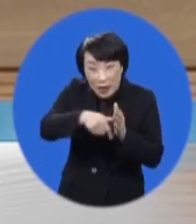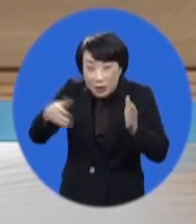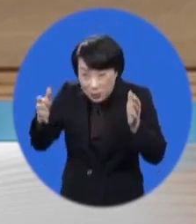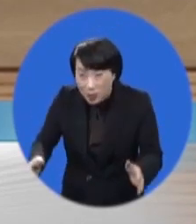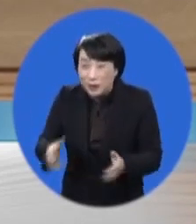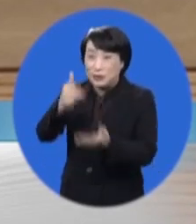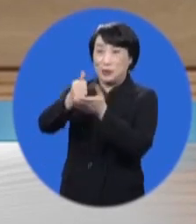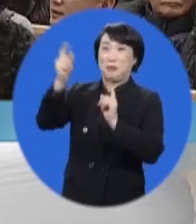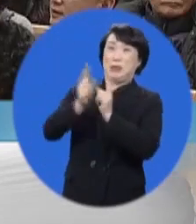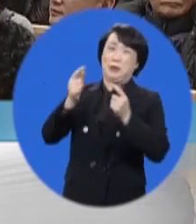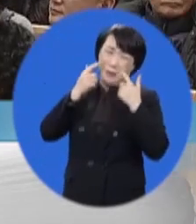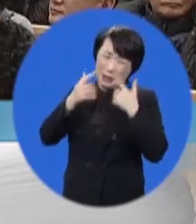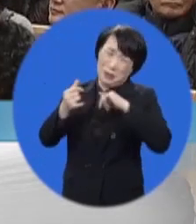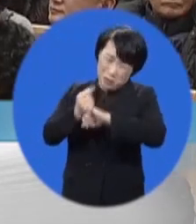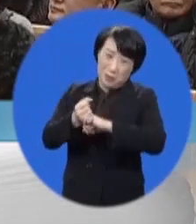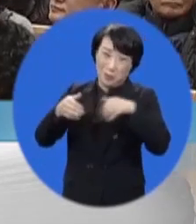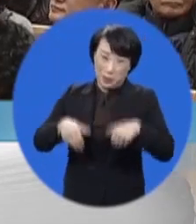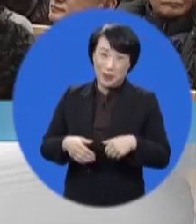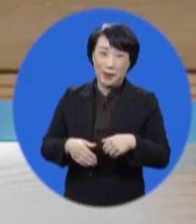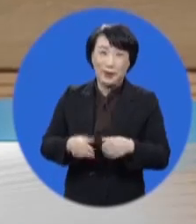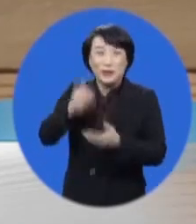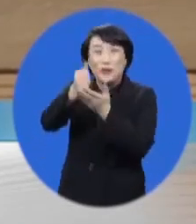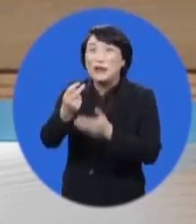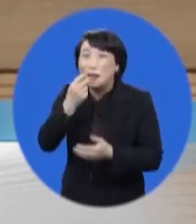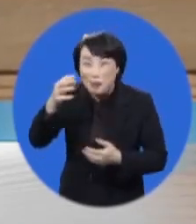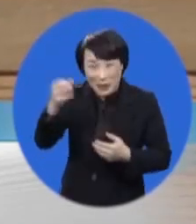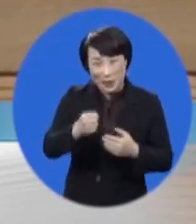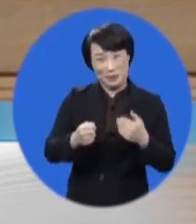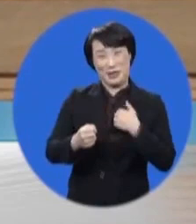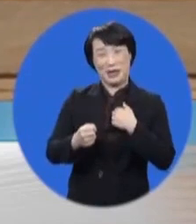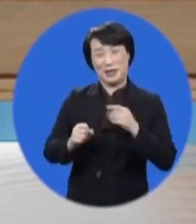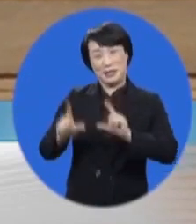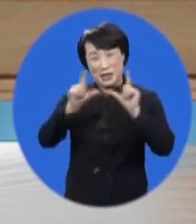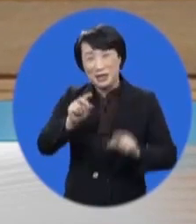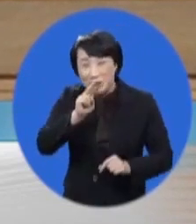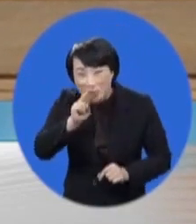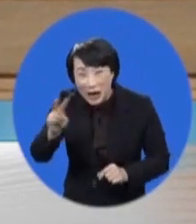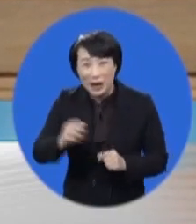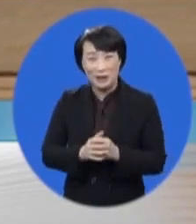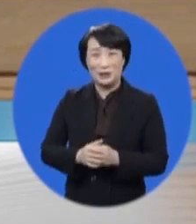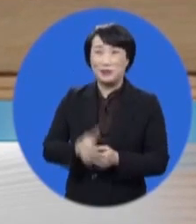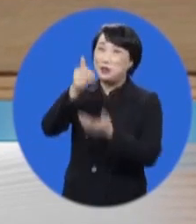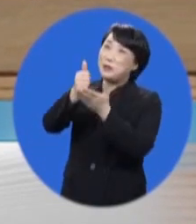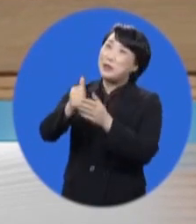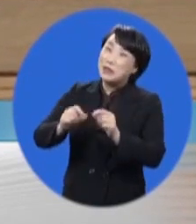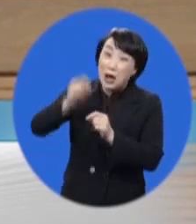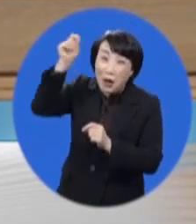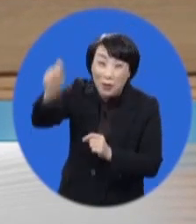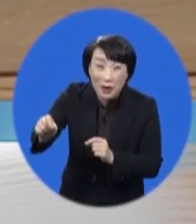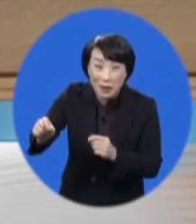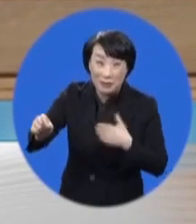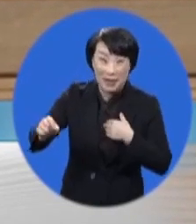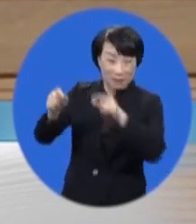그분을 반드시 만나야 되고 그분의 생명으로 내가 살아야, 그분은 영원하신